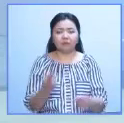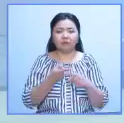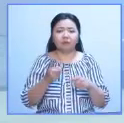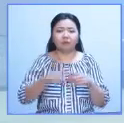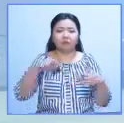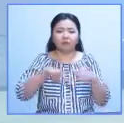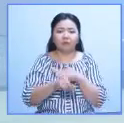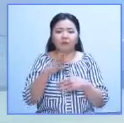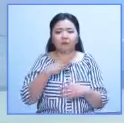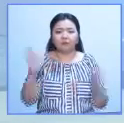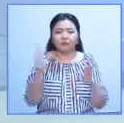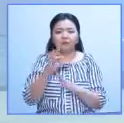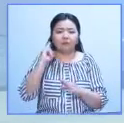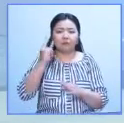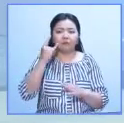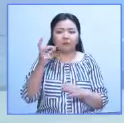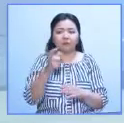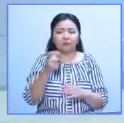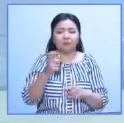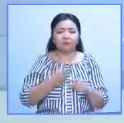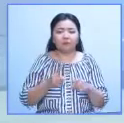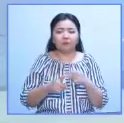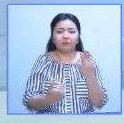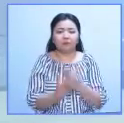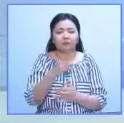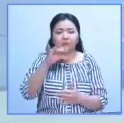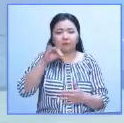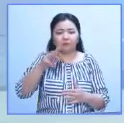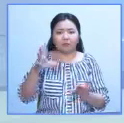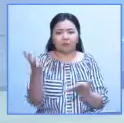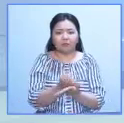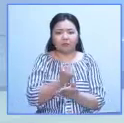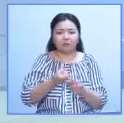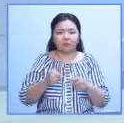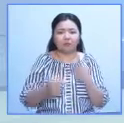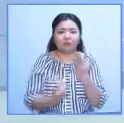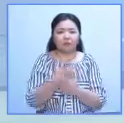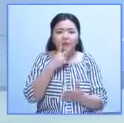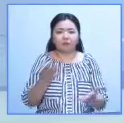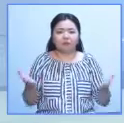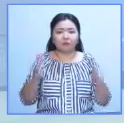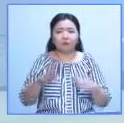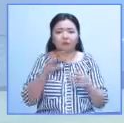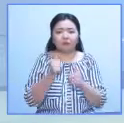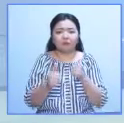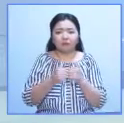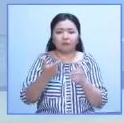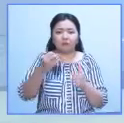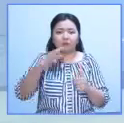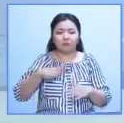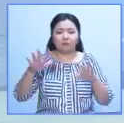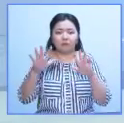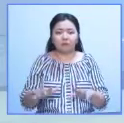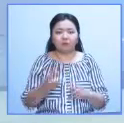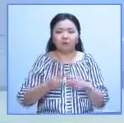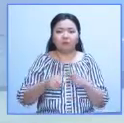Өзге де тақырыптарға ойыссақ, Павлодарда мемлекеттік бағдарлама аясында несие алып, өз кәсібінің нәсібін көріп отырған жандар аз емес. Қияр мен